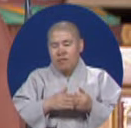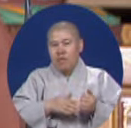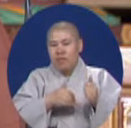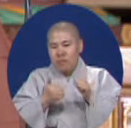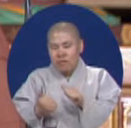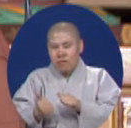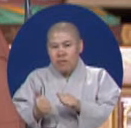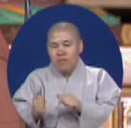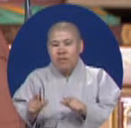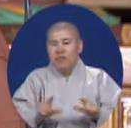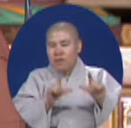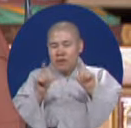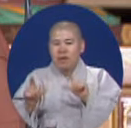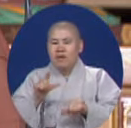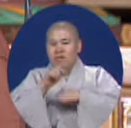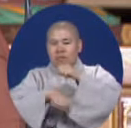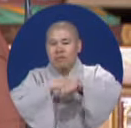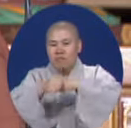하는 거죠.